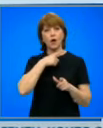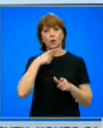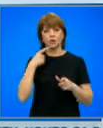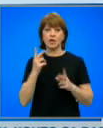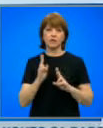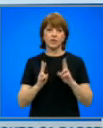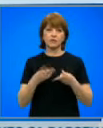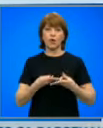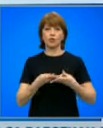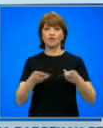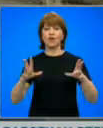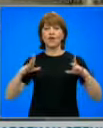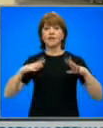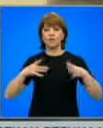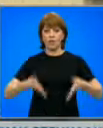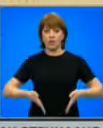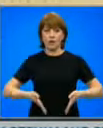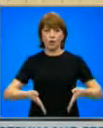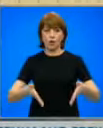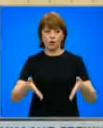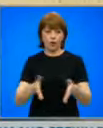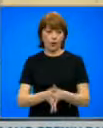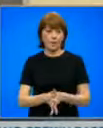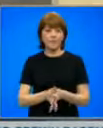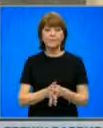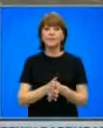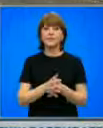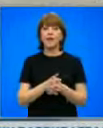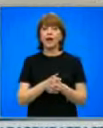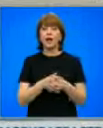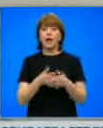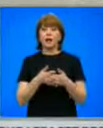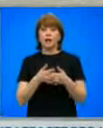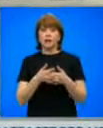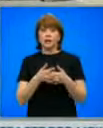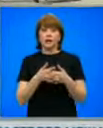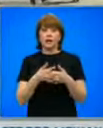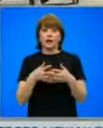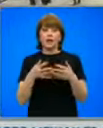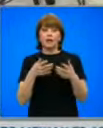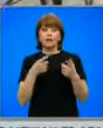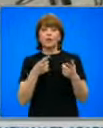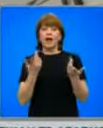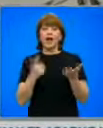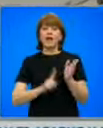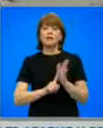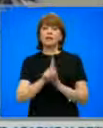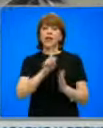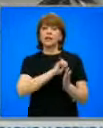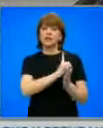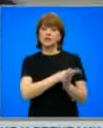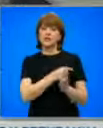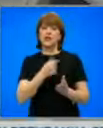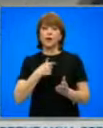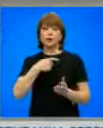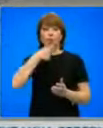отвори хуманитарен конвой. Изтеглянето на руските части от Киев и северния град Чернигов е резултат от усилията на украинските